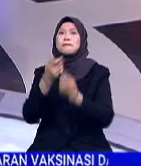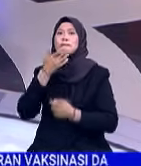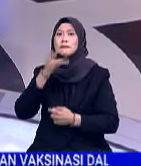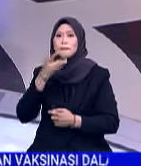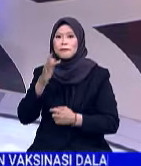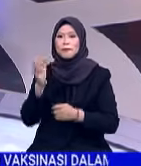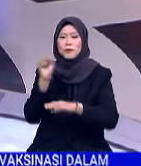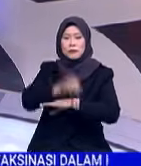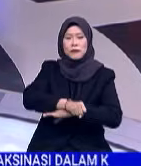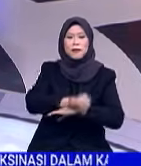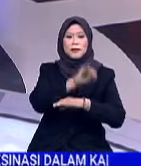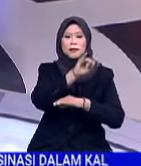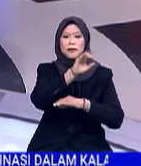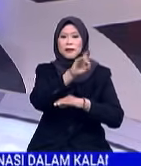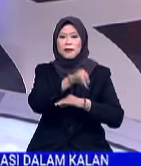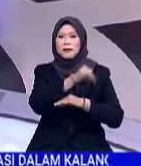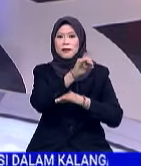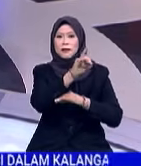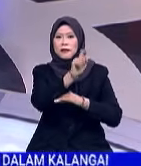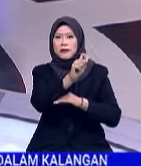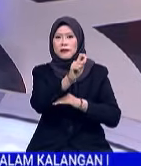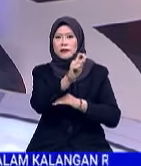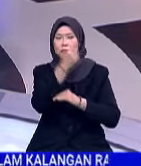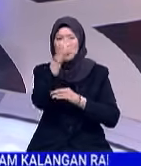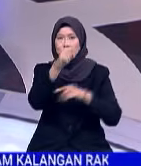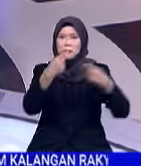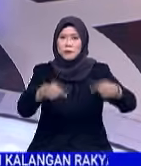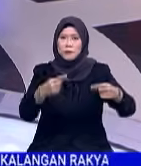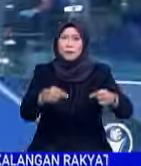untuk menewaskan JDT pada pertemuan itu.